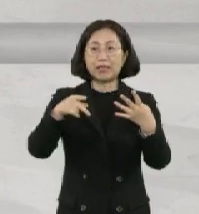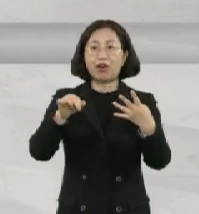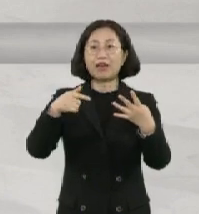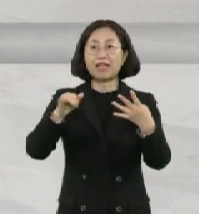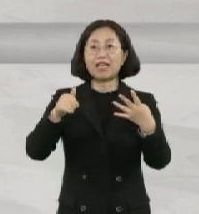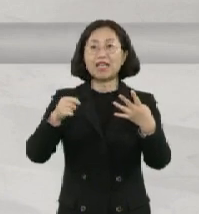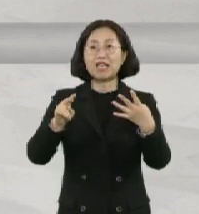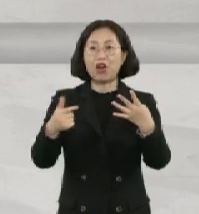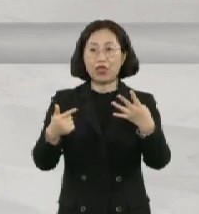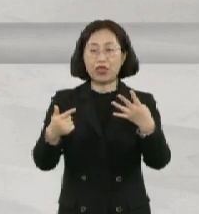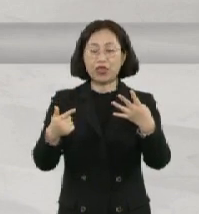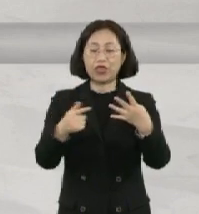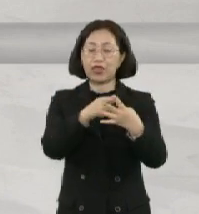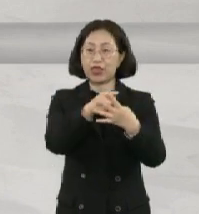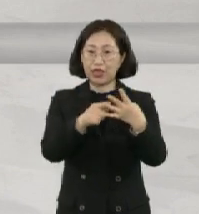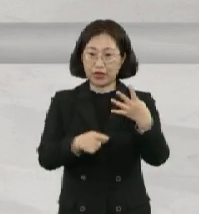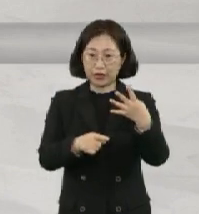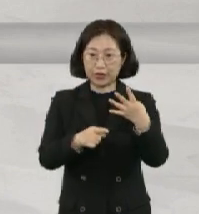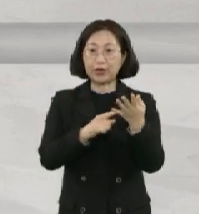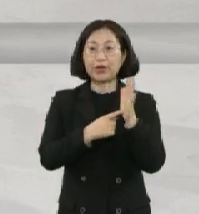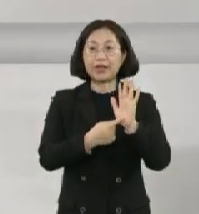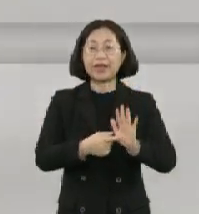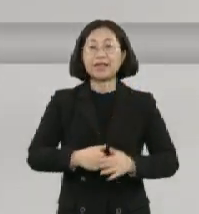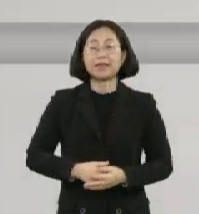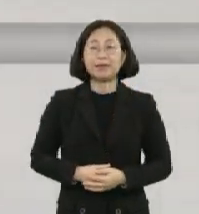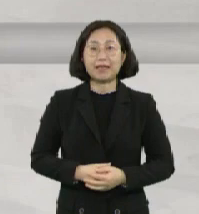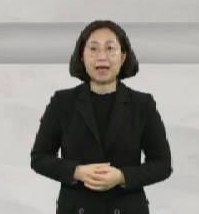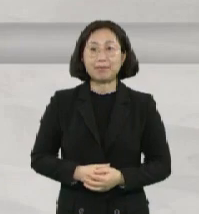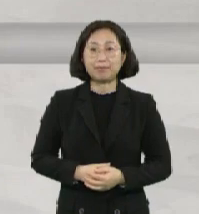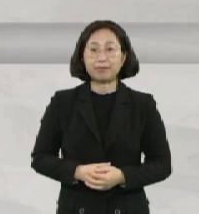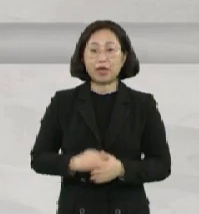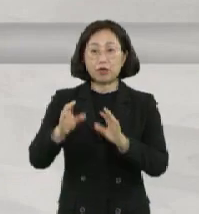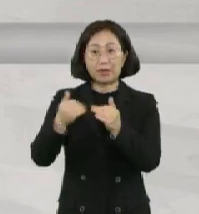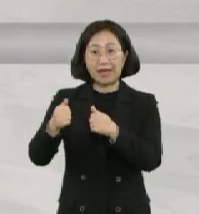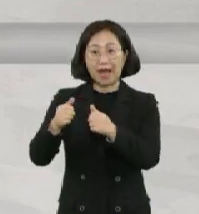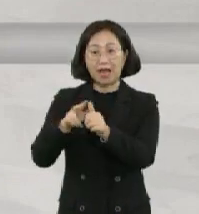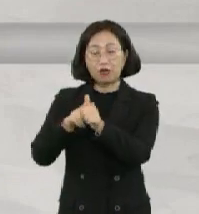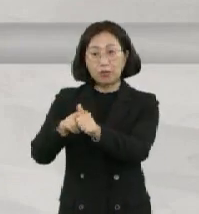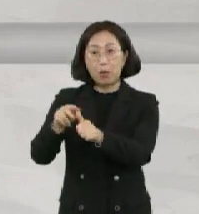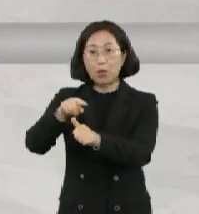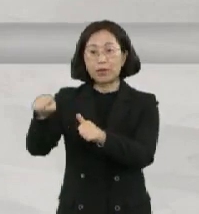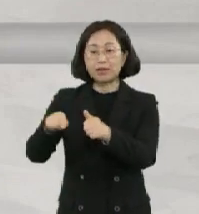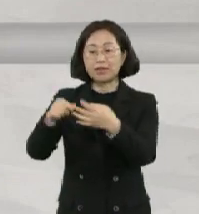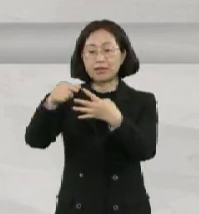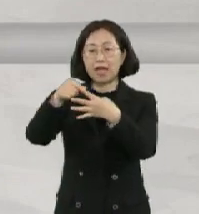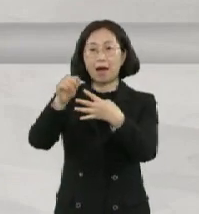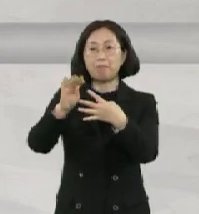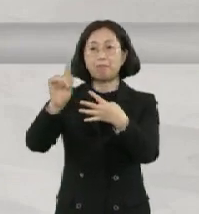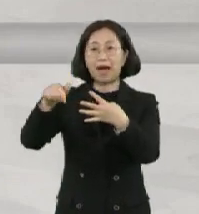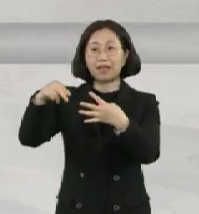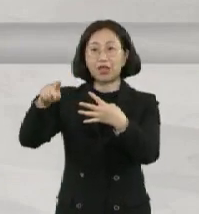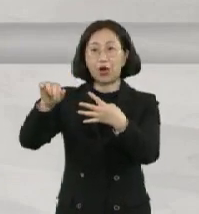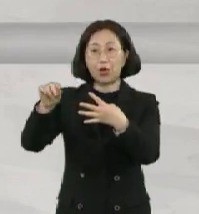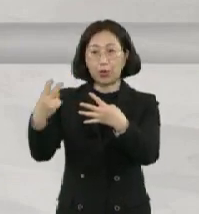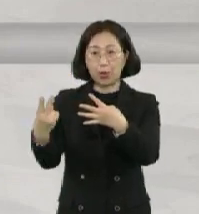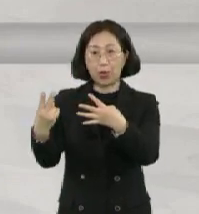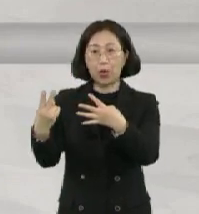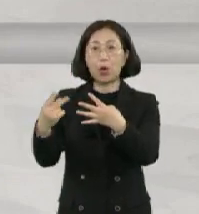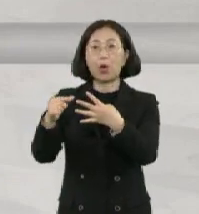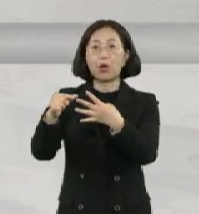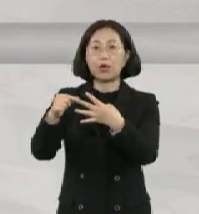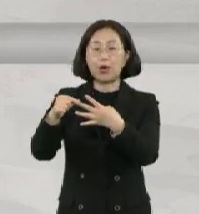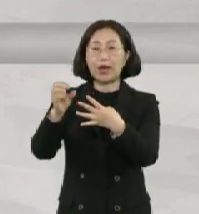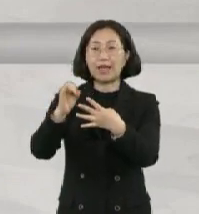전기연 대전시 원 4.9% 순이었습니다 국내 인 후보로는 박성효 전 대전시장 이 25.1%